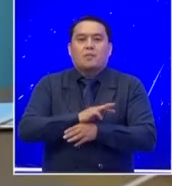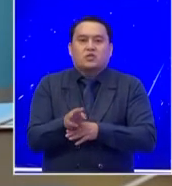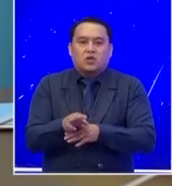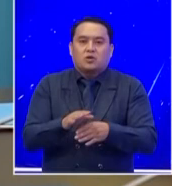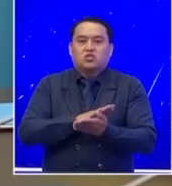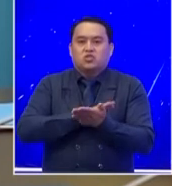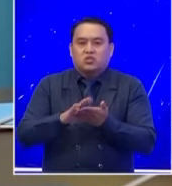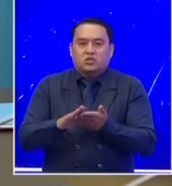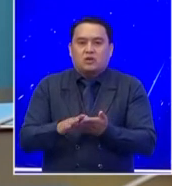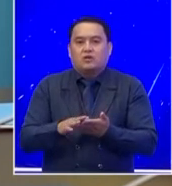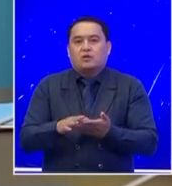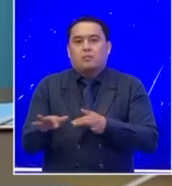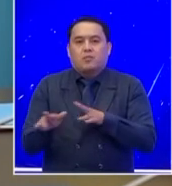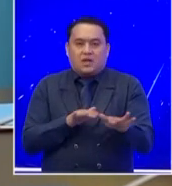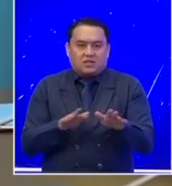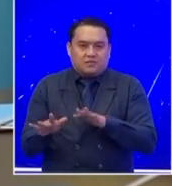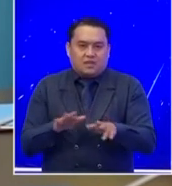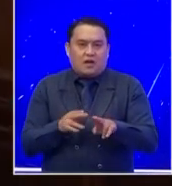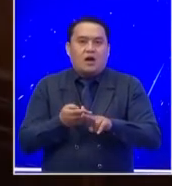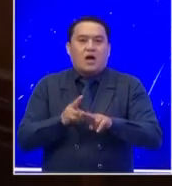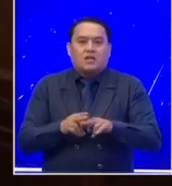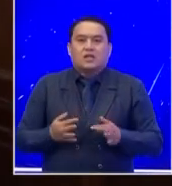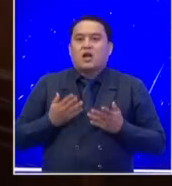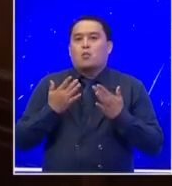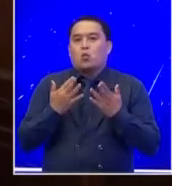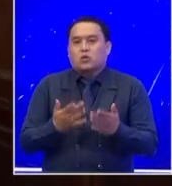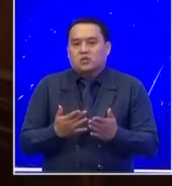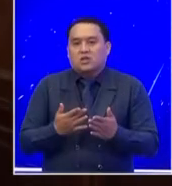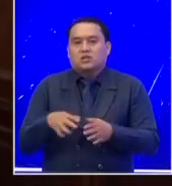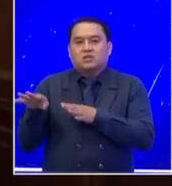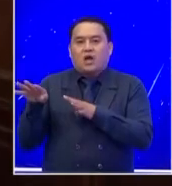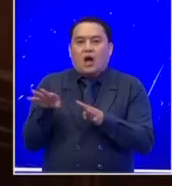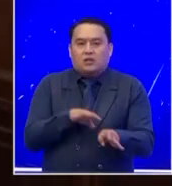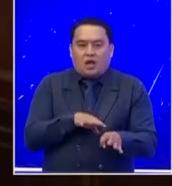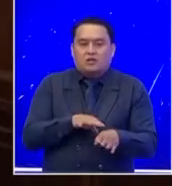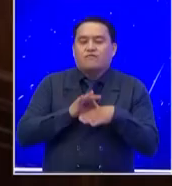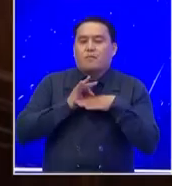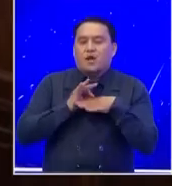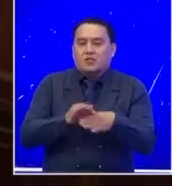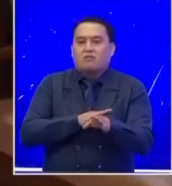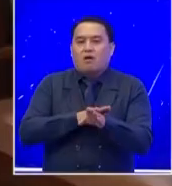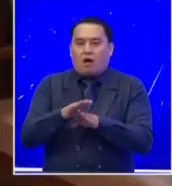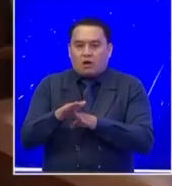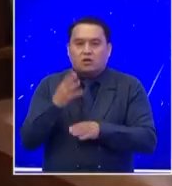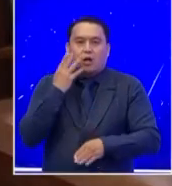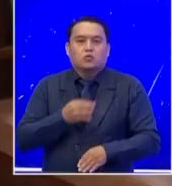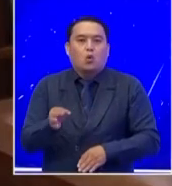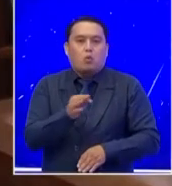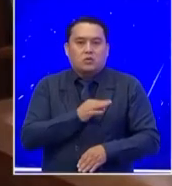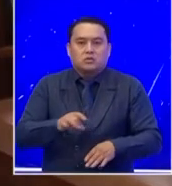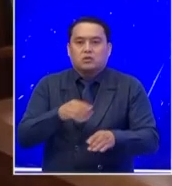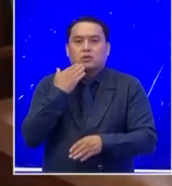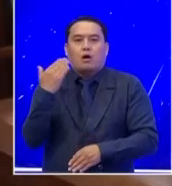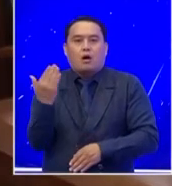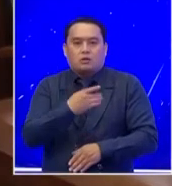обеспечивается прозрачность и открытость процесса. Данные требуемые стандарты будут реализованы качественно и в Алматинской области,